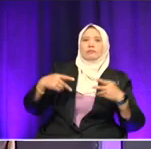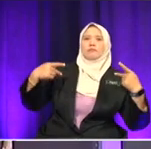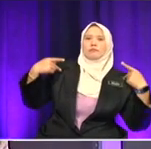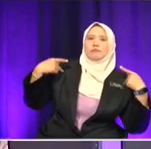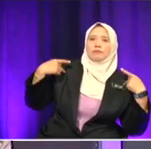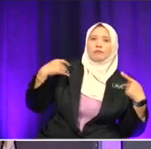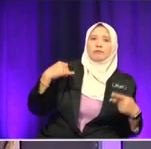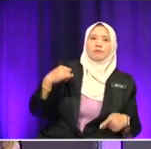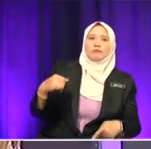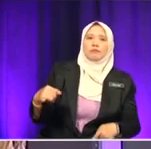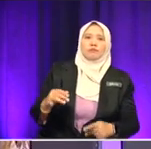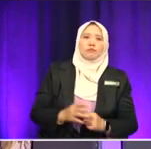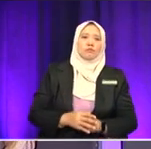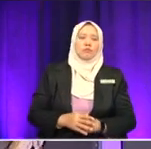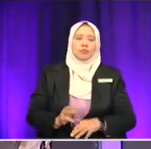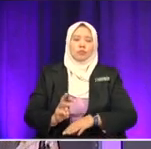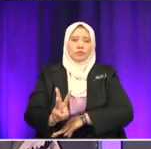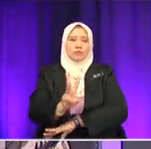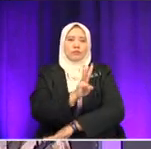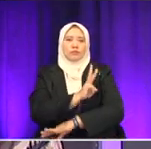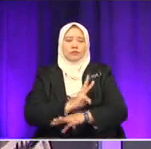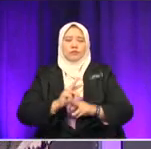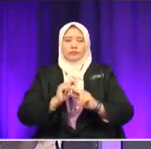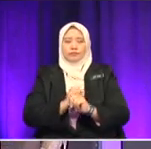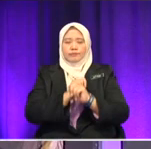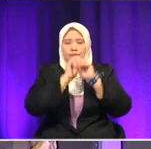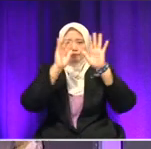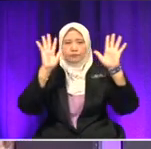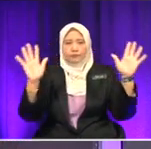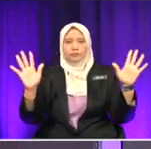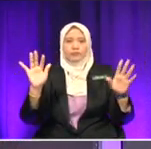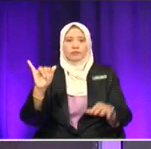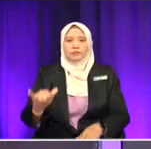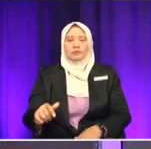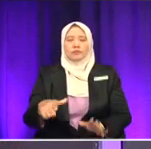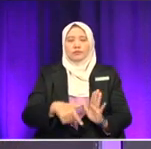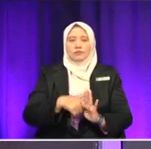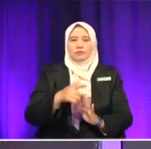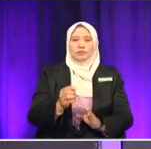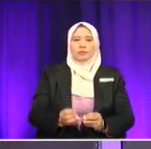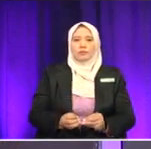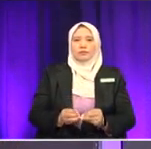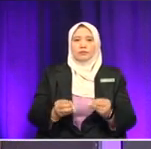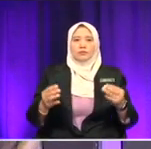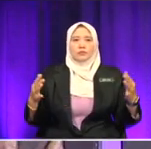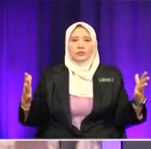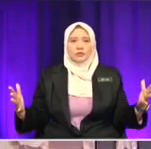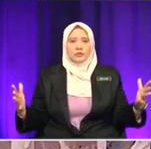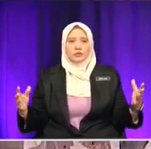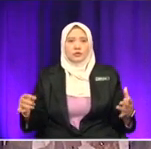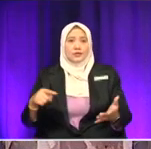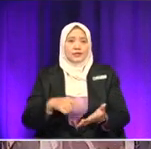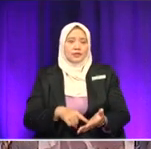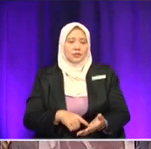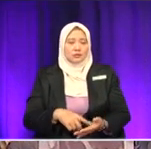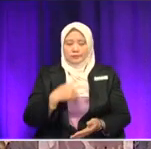yang menyebabkan. Boleh, ya? Kawasan jernih. Kawasan jernih yang lebih besar. Ini kan pemerhatian kita sebentar